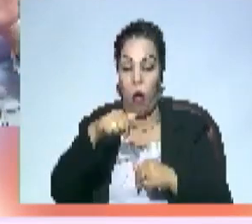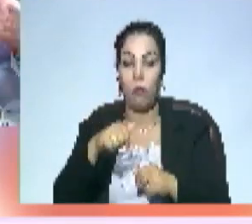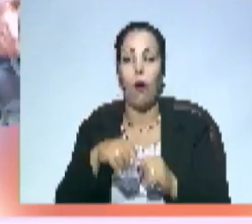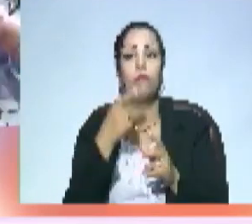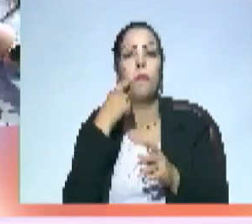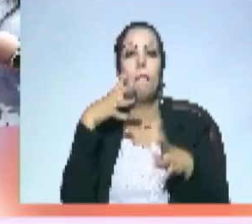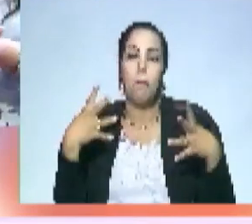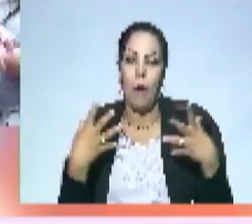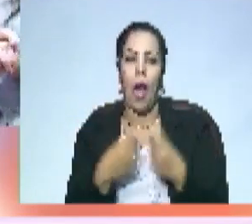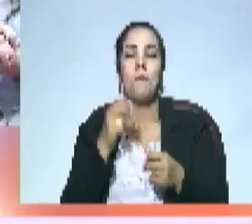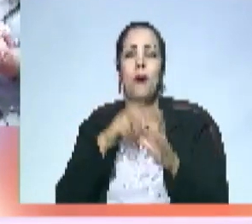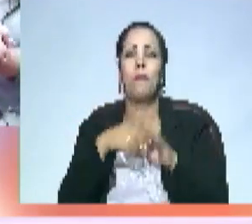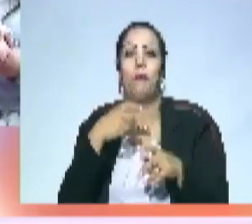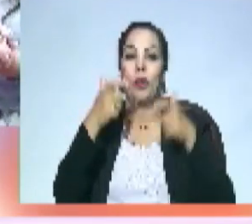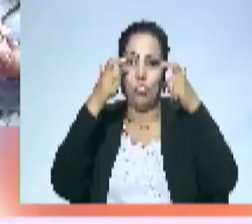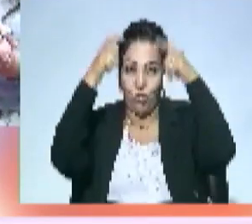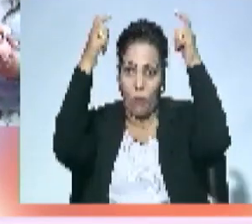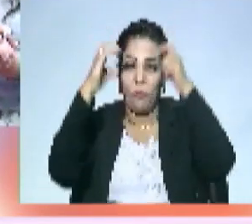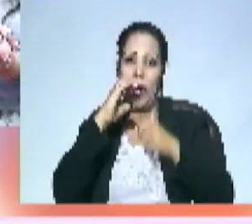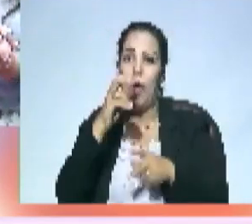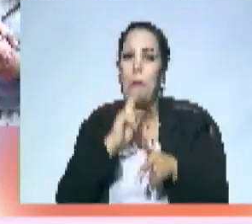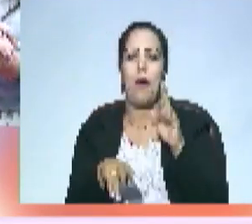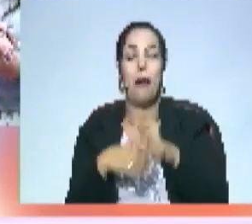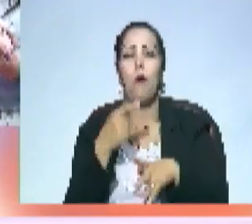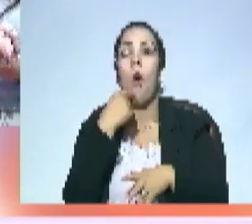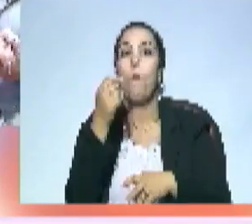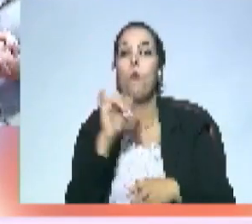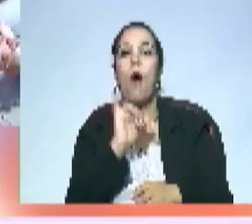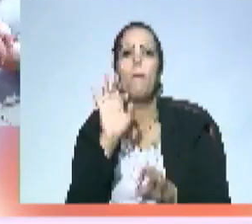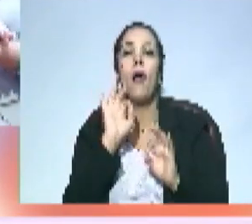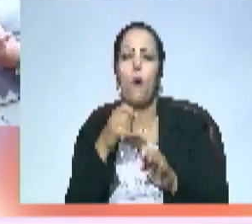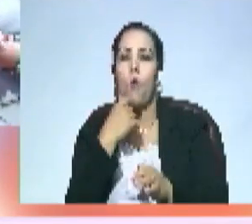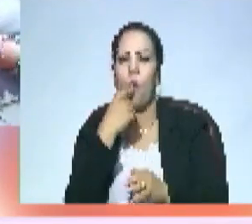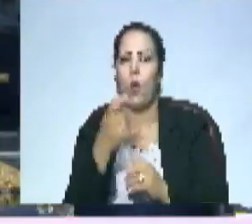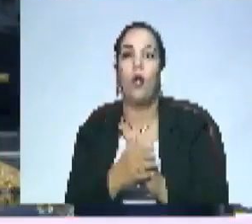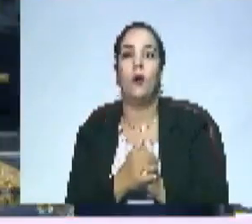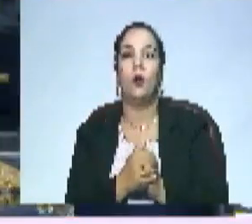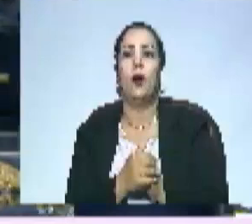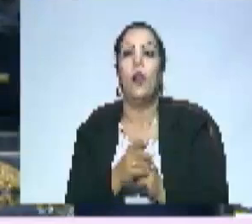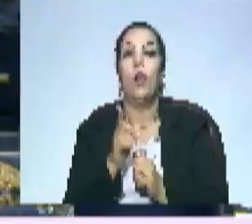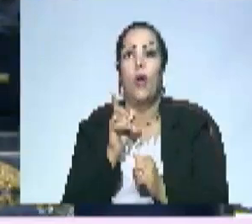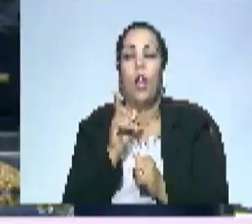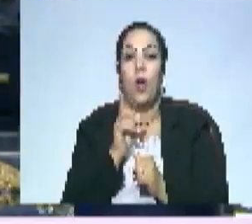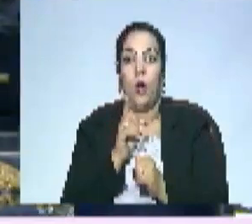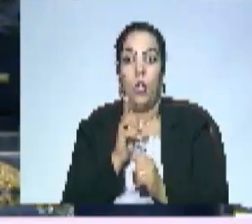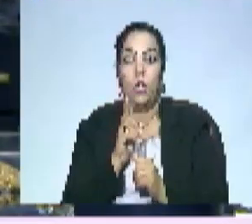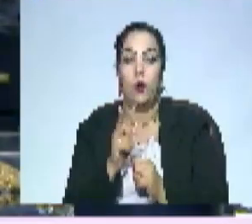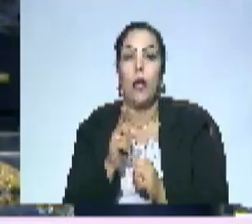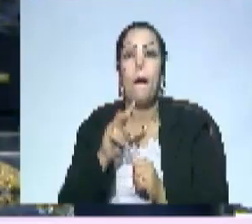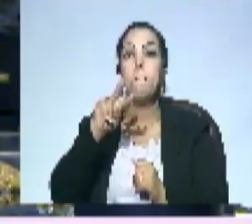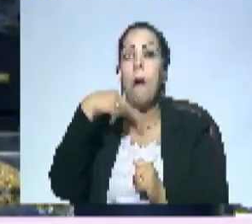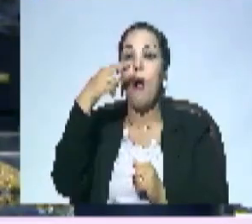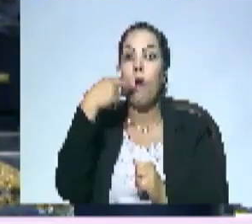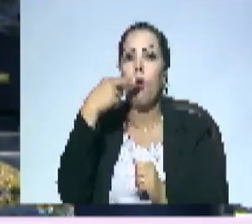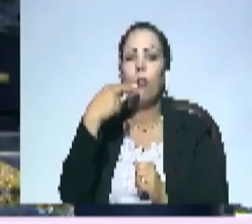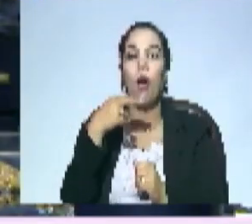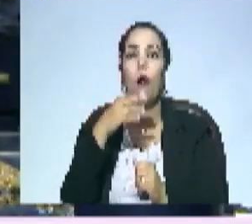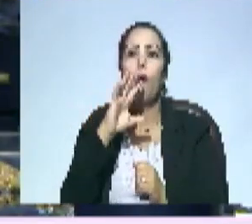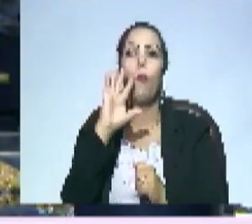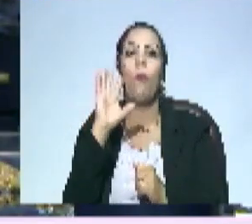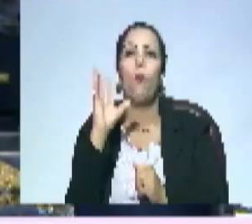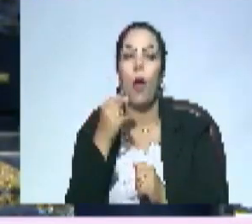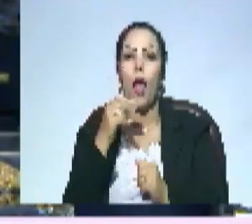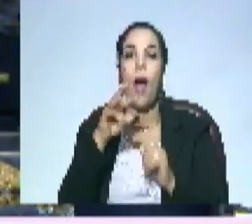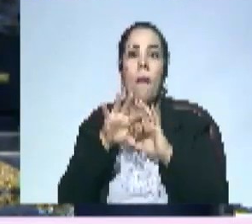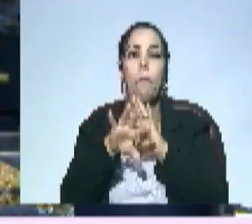يعني احنا معاكم والشاف هيجاوب على اي حاجه انتم عايزينها عايز اقول حاجه مهمه جدا ان المكرونات كلها يا جماعه بنعمل